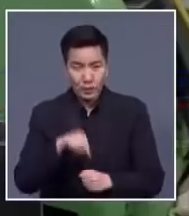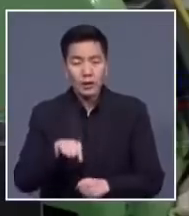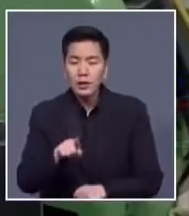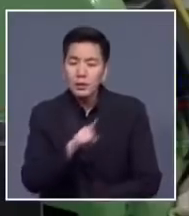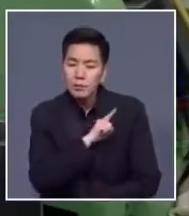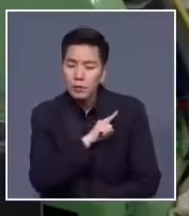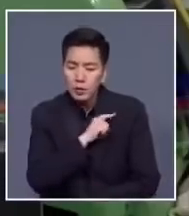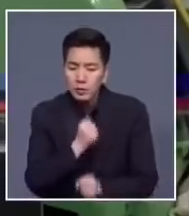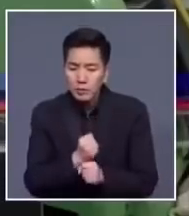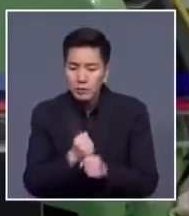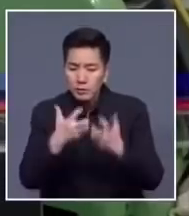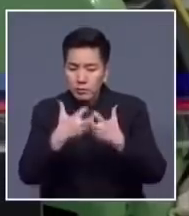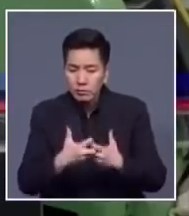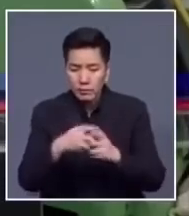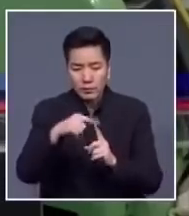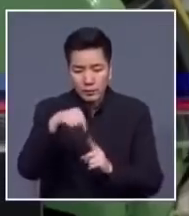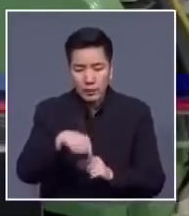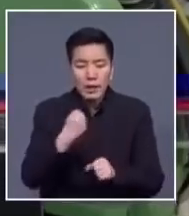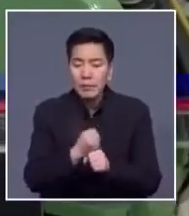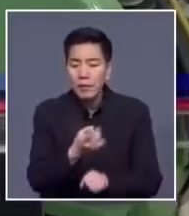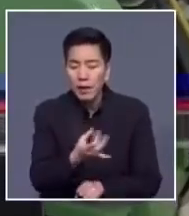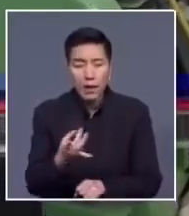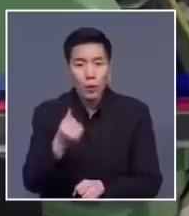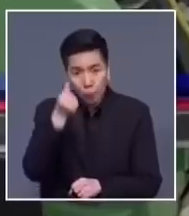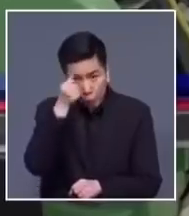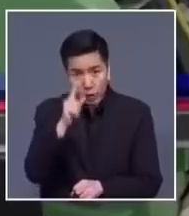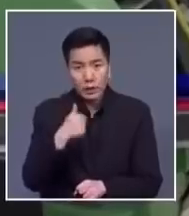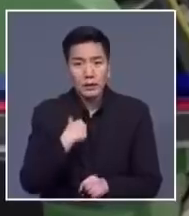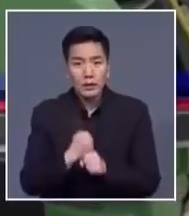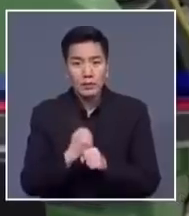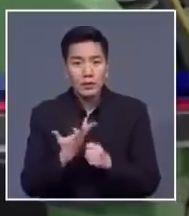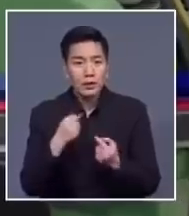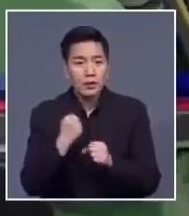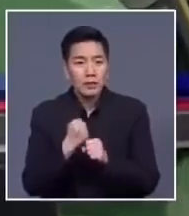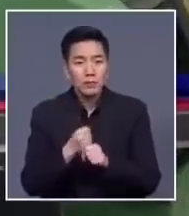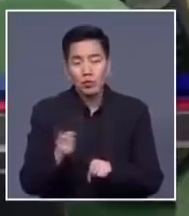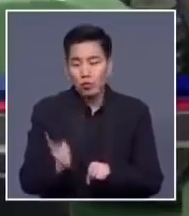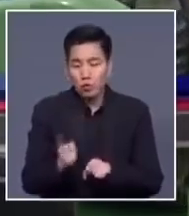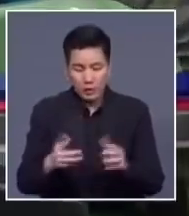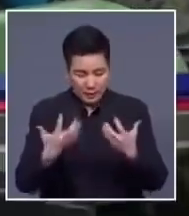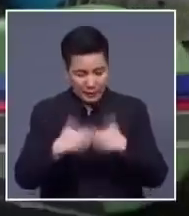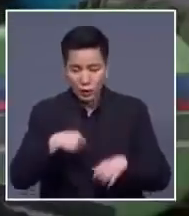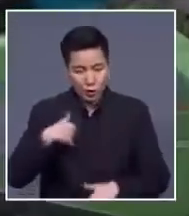าที่ที่เราทำงานอยู่ที่โรงงานแห่งนี้ทำอะไรบ้างครับแต่ละวัน ก็มีแต่ทำซังเกอร์ครับเป็นงานประจำเลย